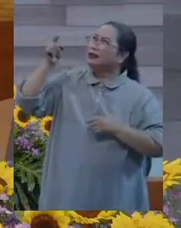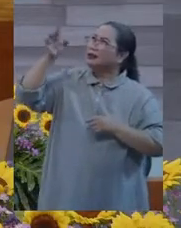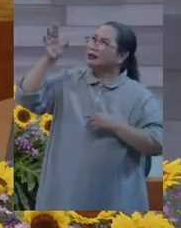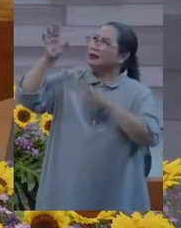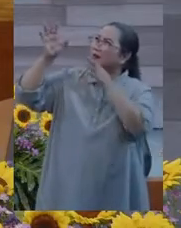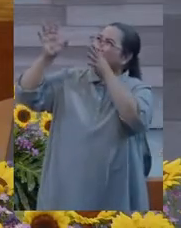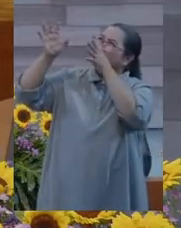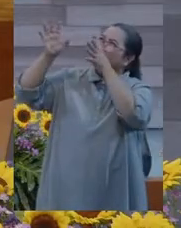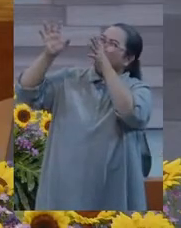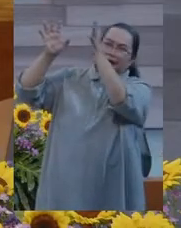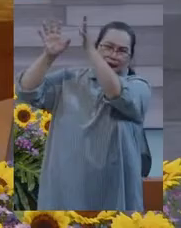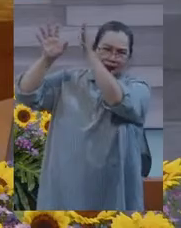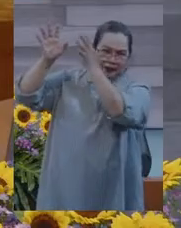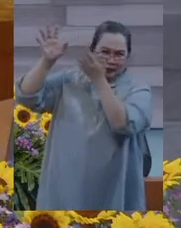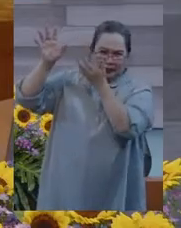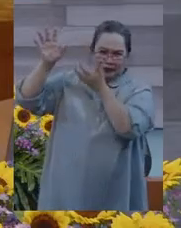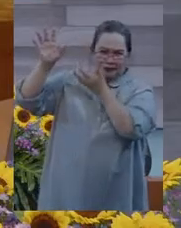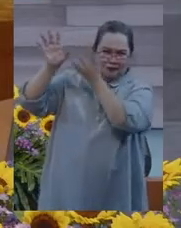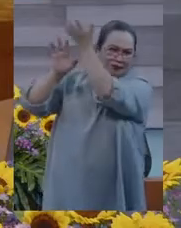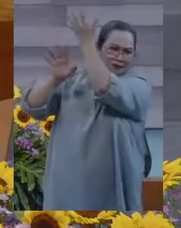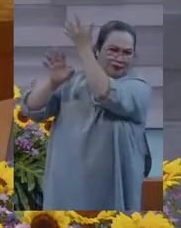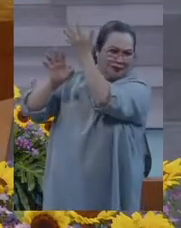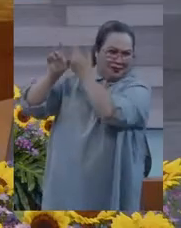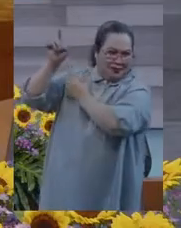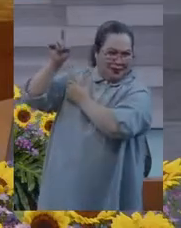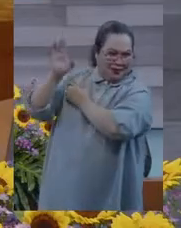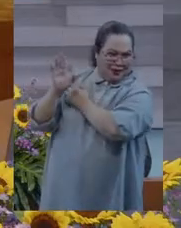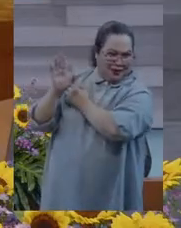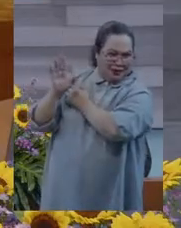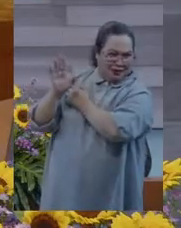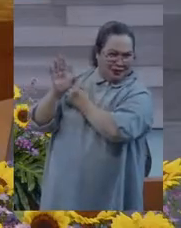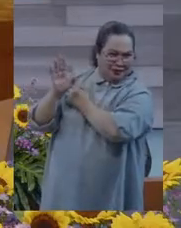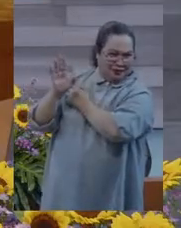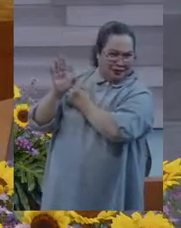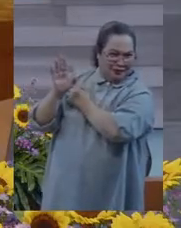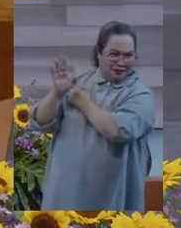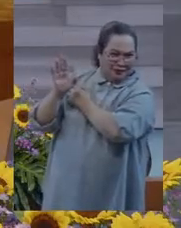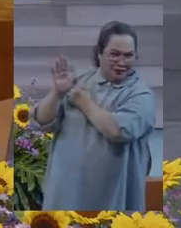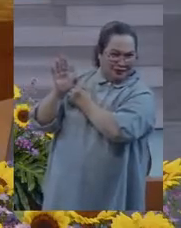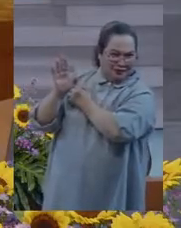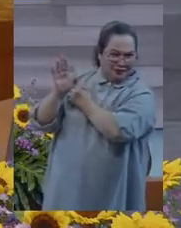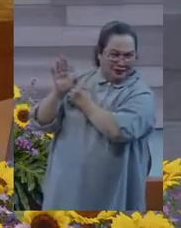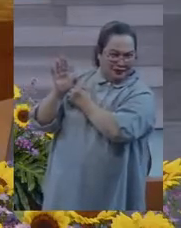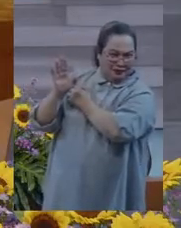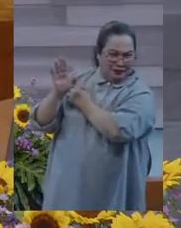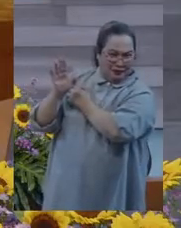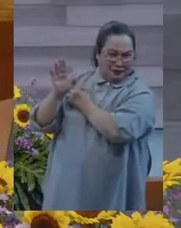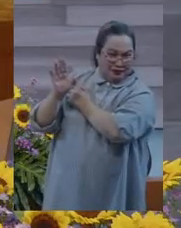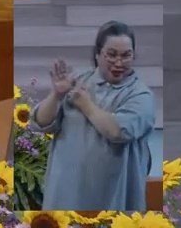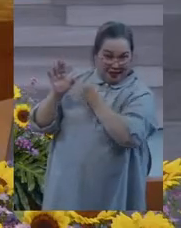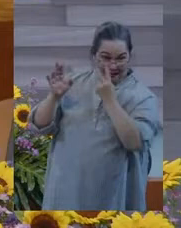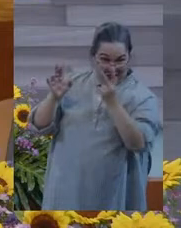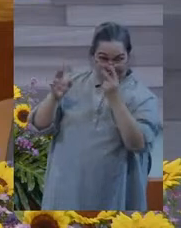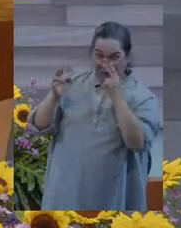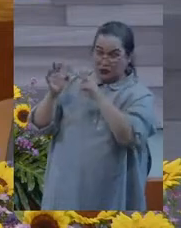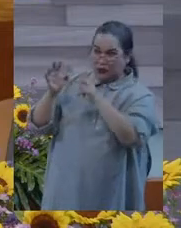They blaspheme the authority of God. No? Sinasalungat